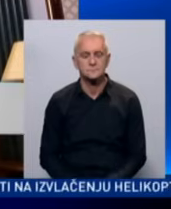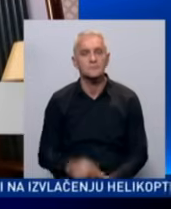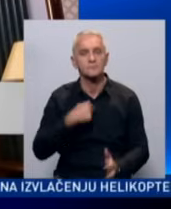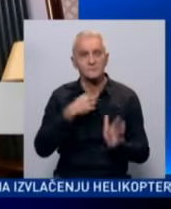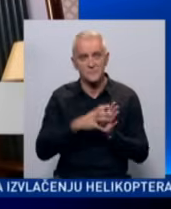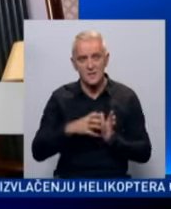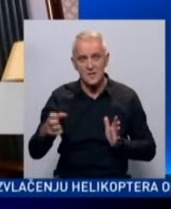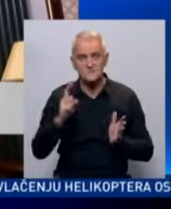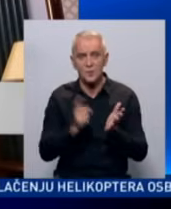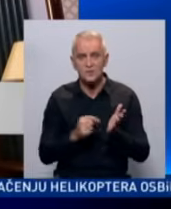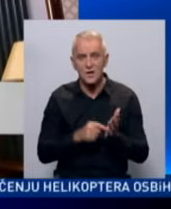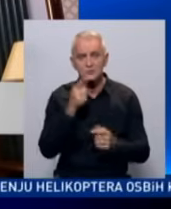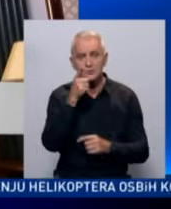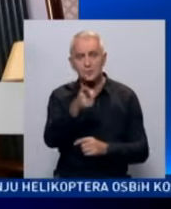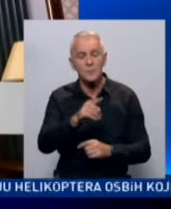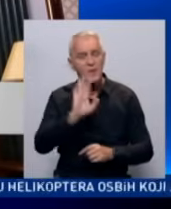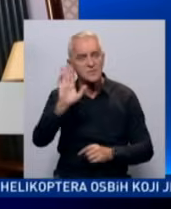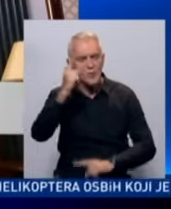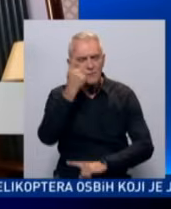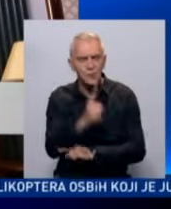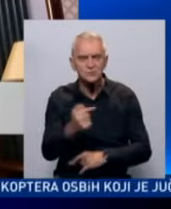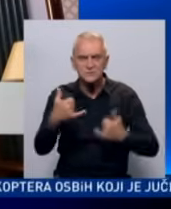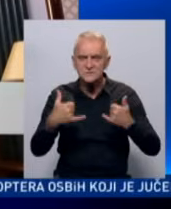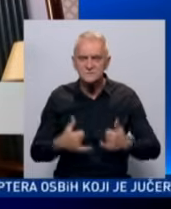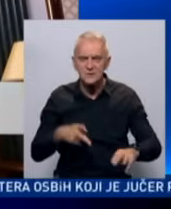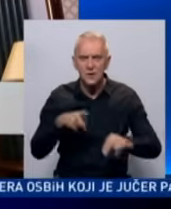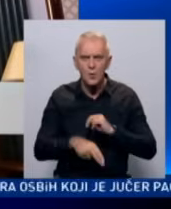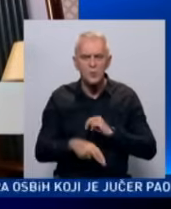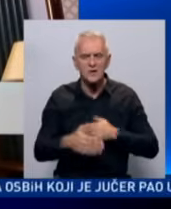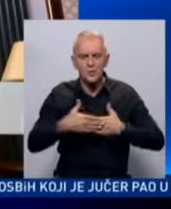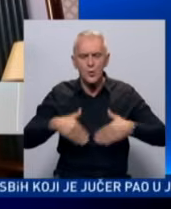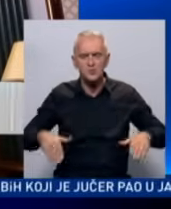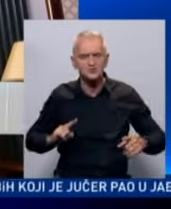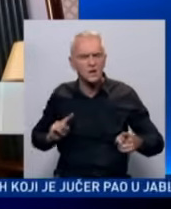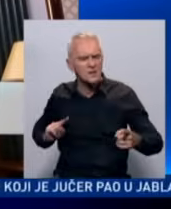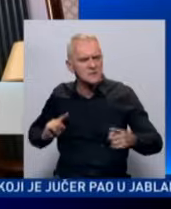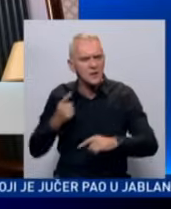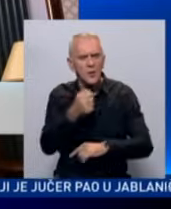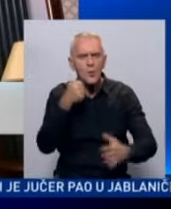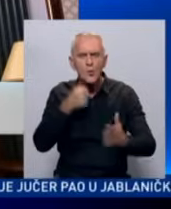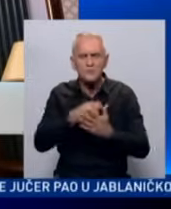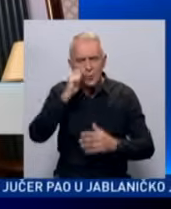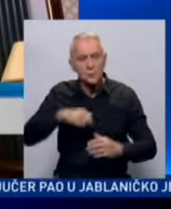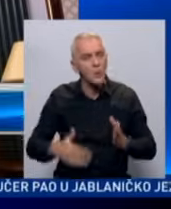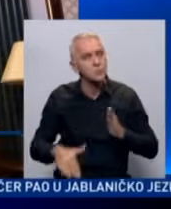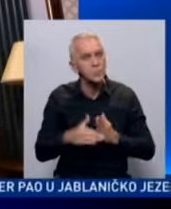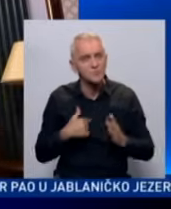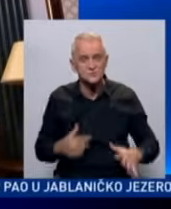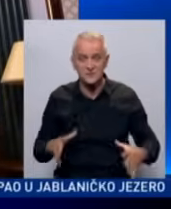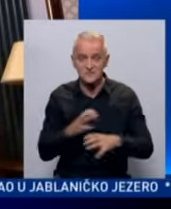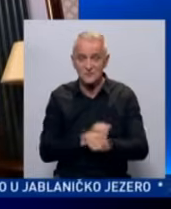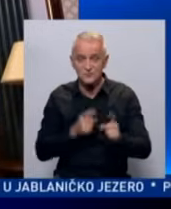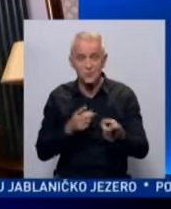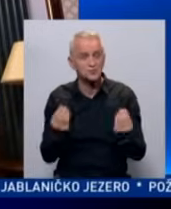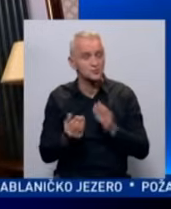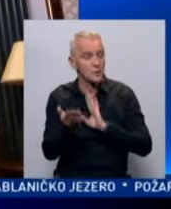Nastavljamo inzistirati na tome da će nam njihova odlučnost sada, ukidanje ograničenja dalekometnih udara za Ukrajinu, pomoći da okončamo rat što je